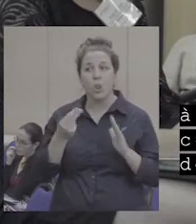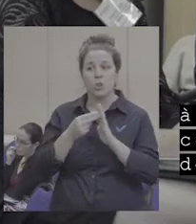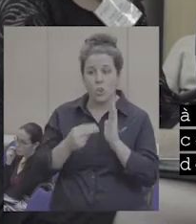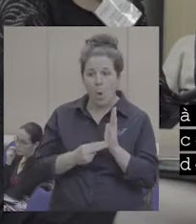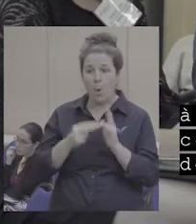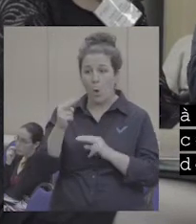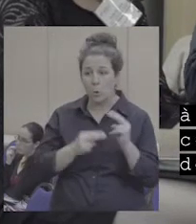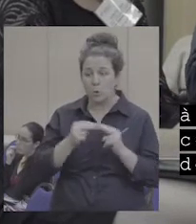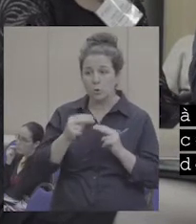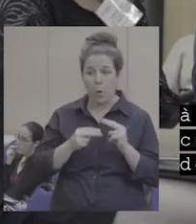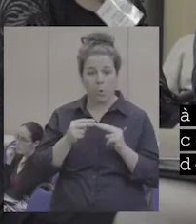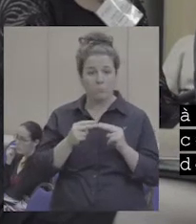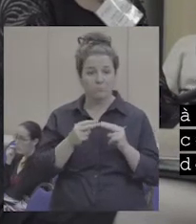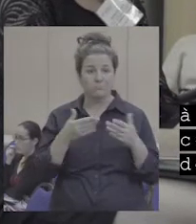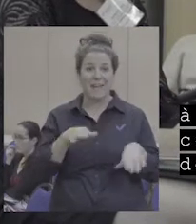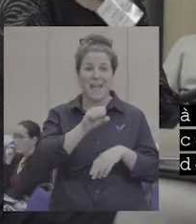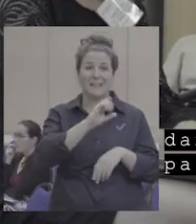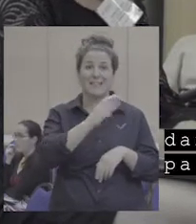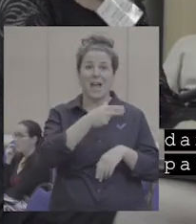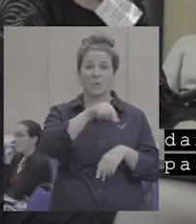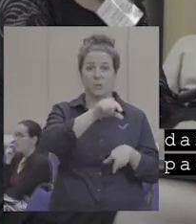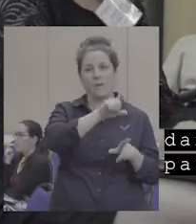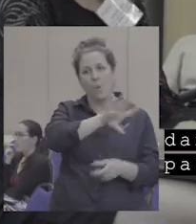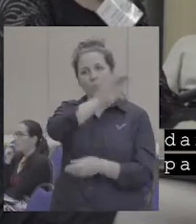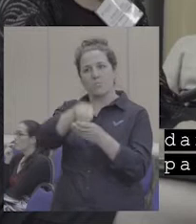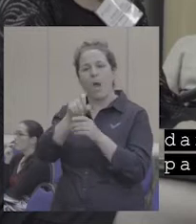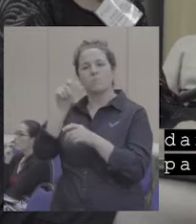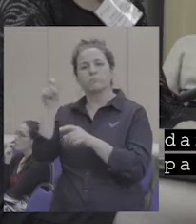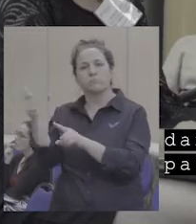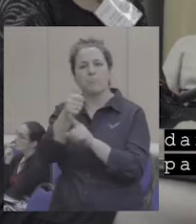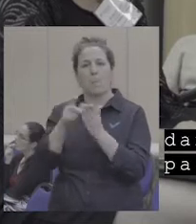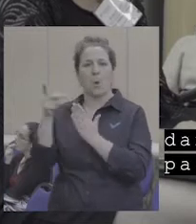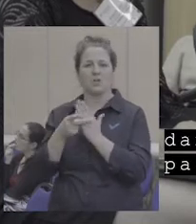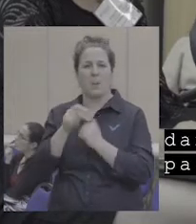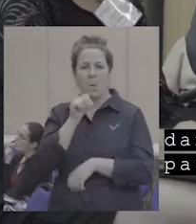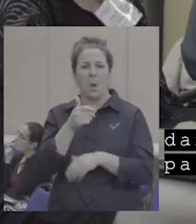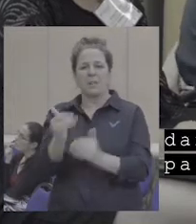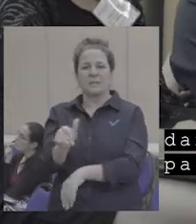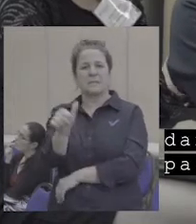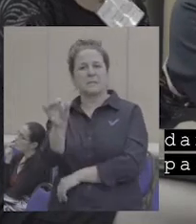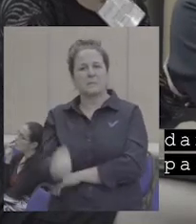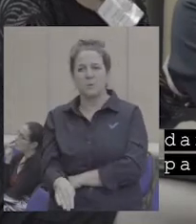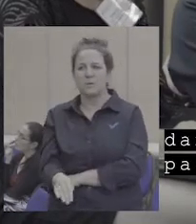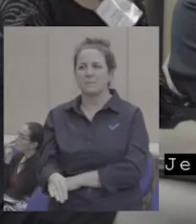les normes de construction qui ont même été définies par la SHQ dans tous les projets. Mais ne pas seulement 10 %. Je pense que volet 1, c'est